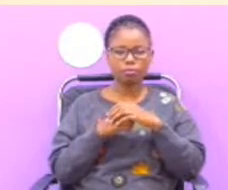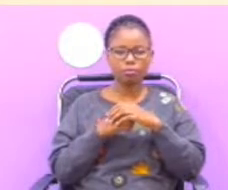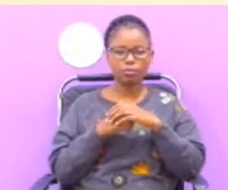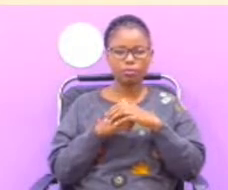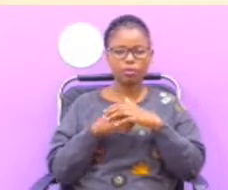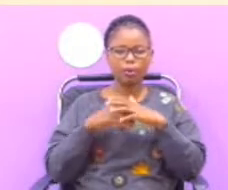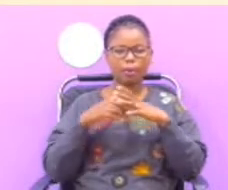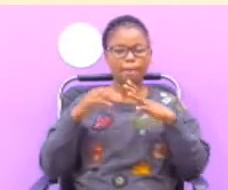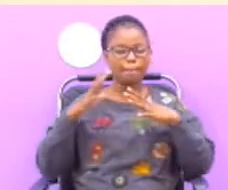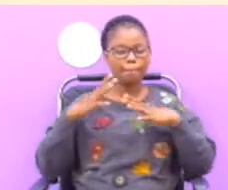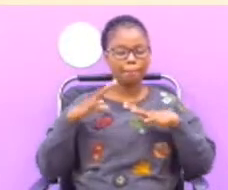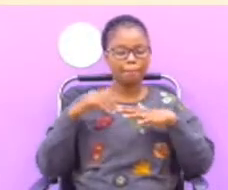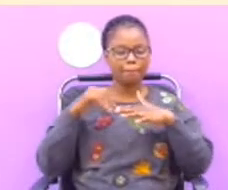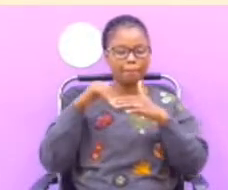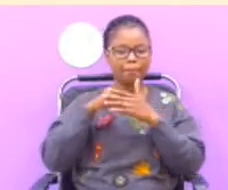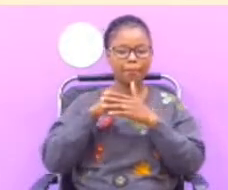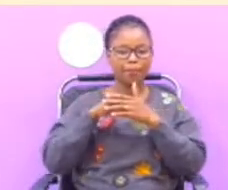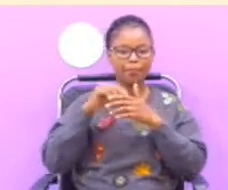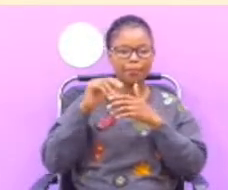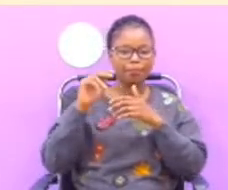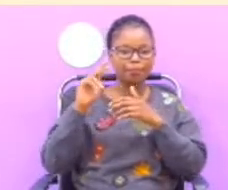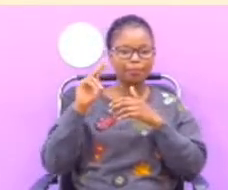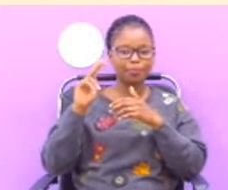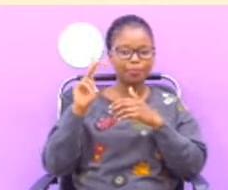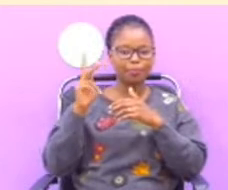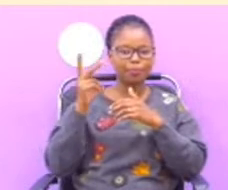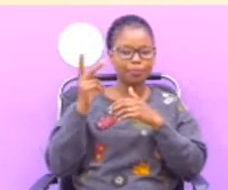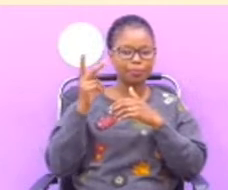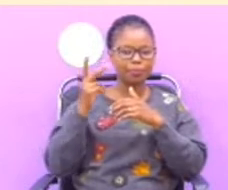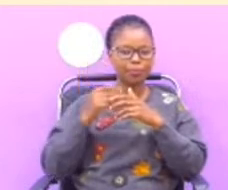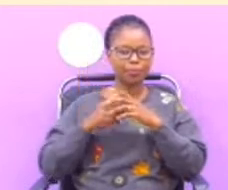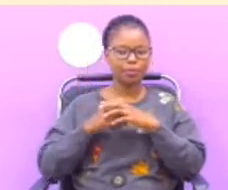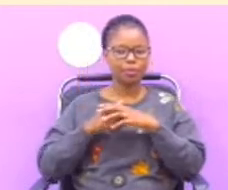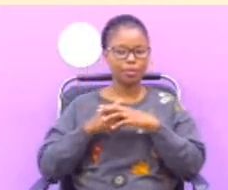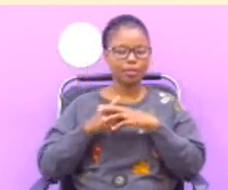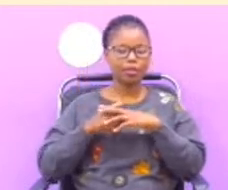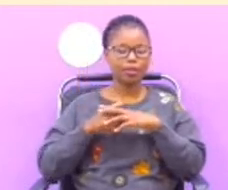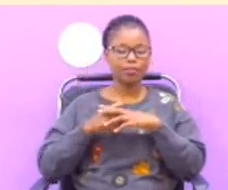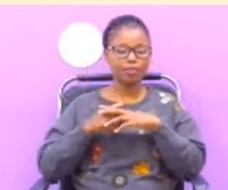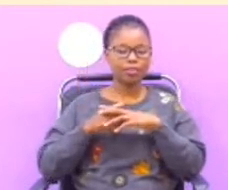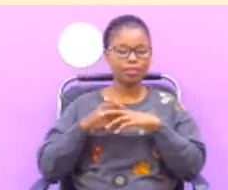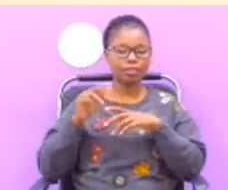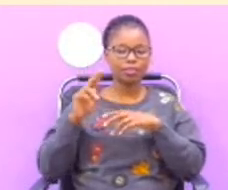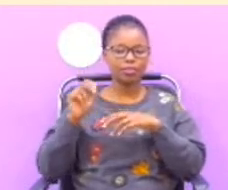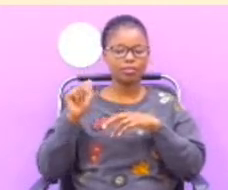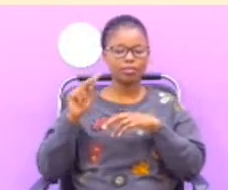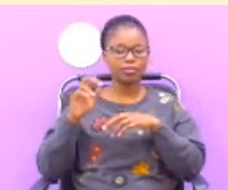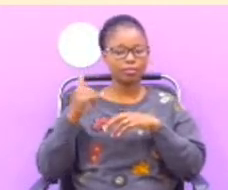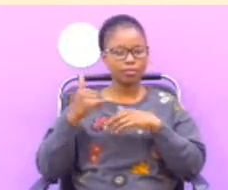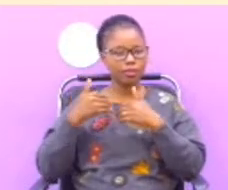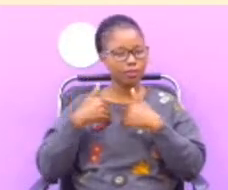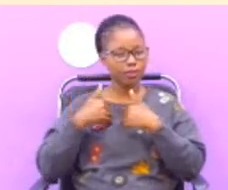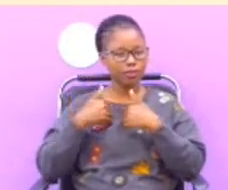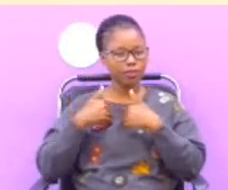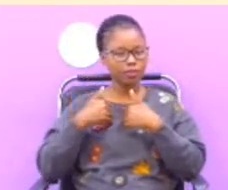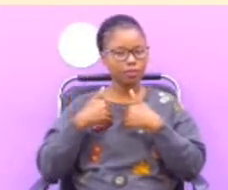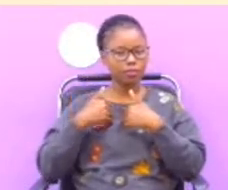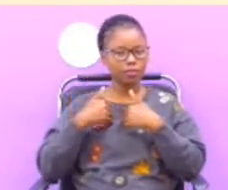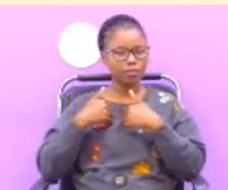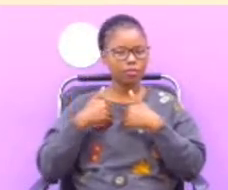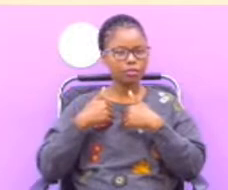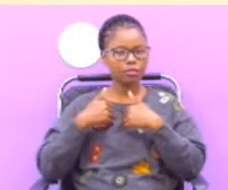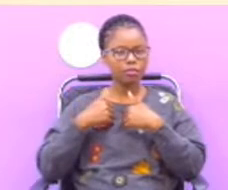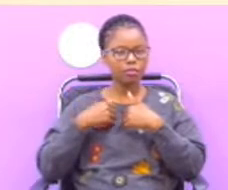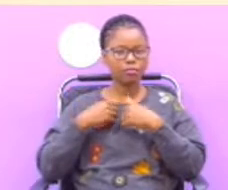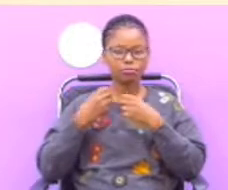ame Kenya nafi ni Kenya nafi kana ni Kenya ame Kenya nafi haha ni tukoragwo nao no nyende ngai atuhe andu